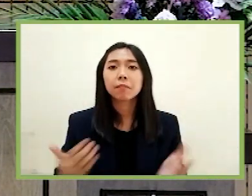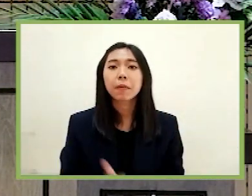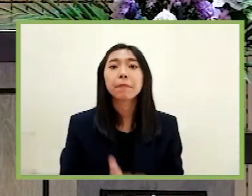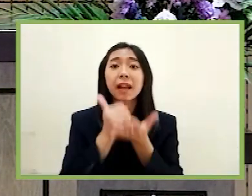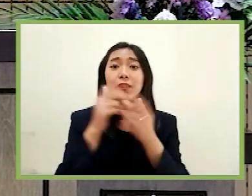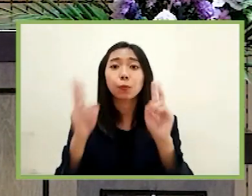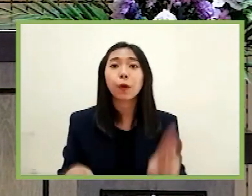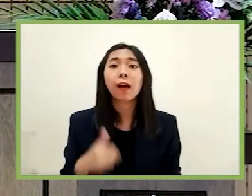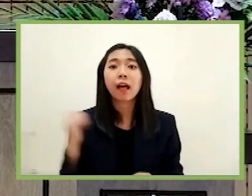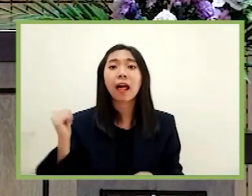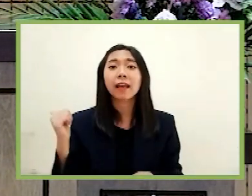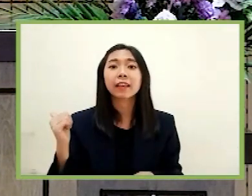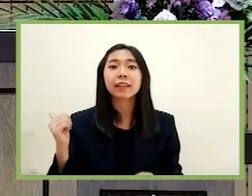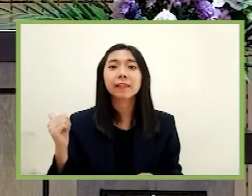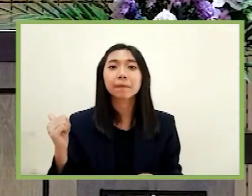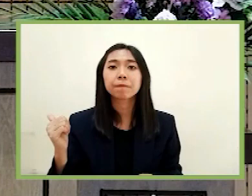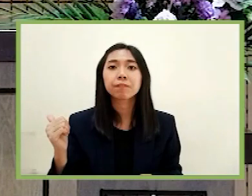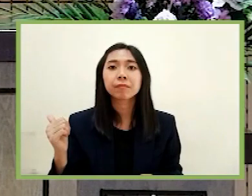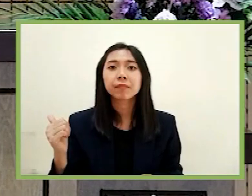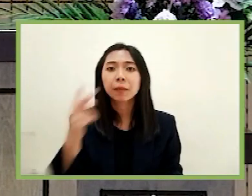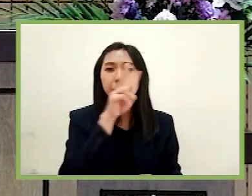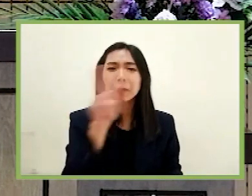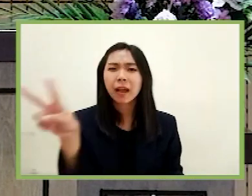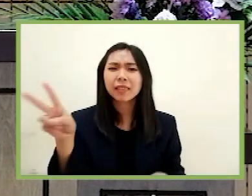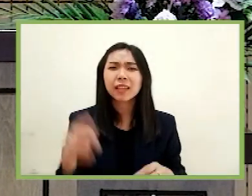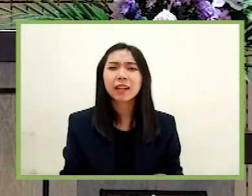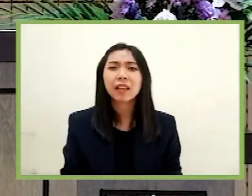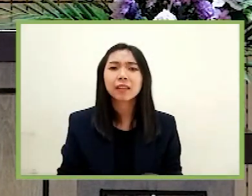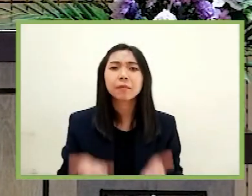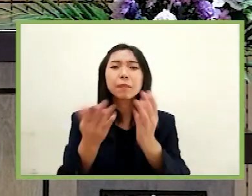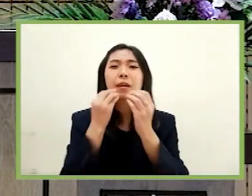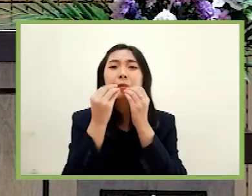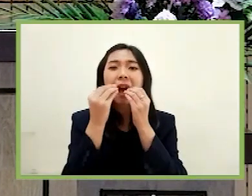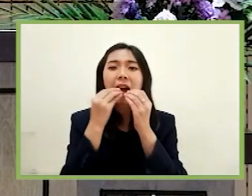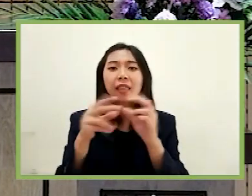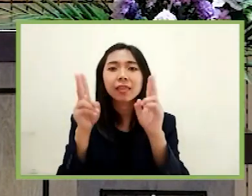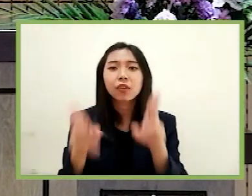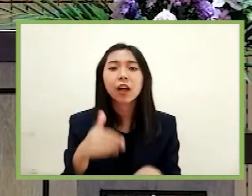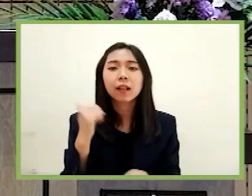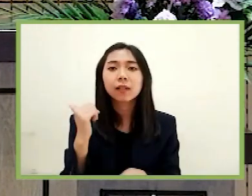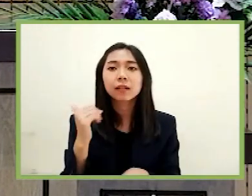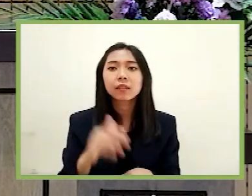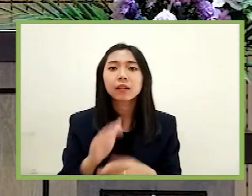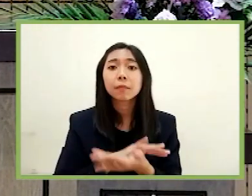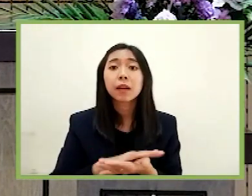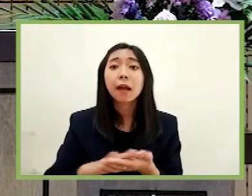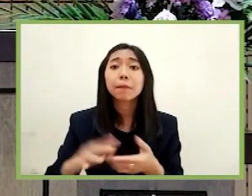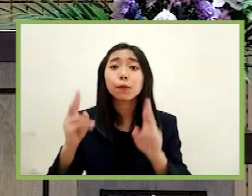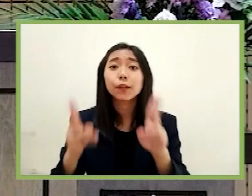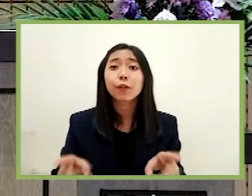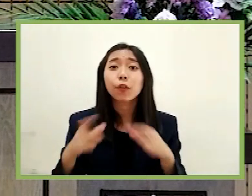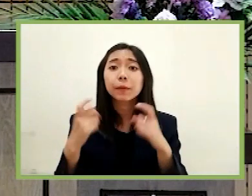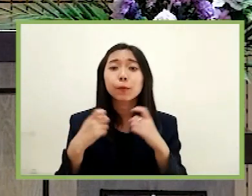nilai-nilai yang mau memberi makan kepada yang menderita kepada yang lapar nilai-nilai Yang mengampuni orang